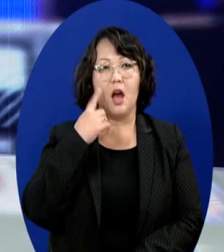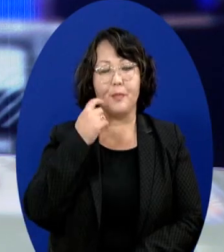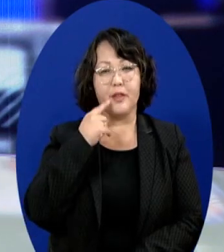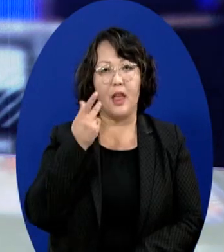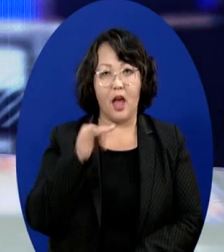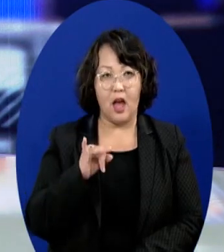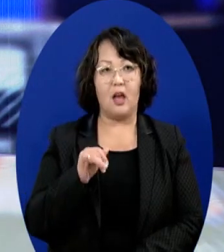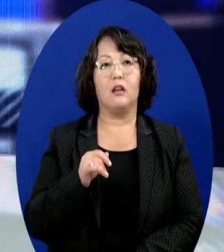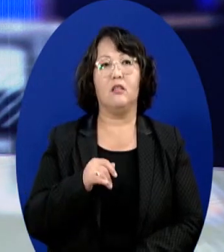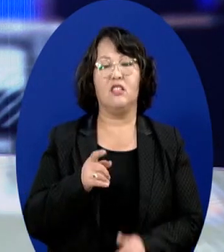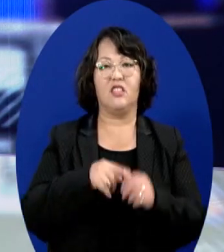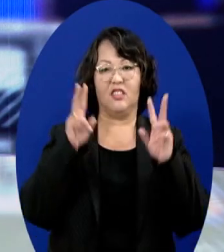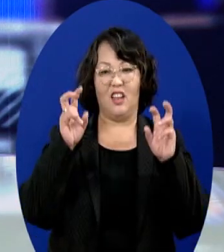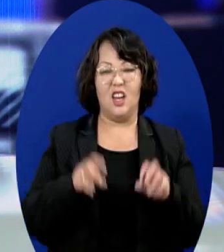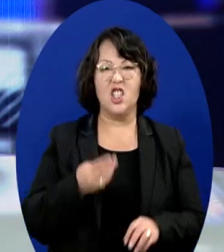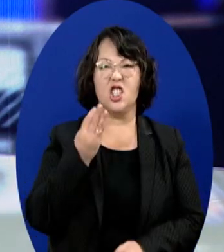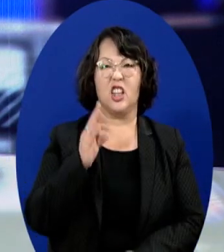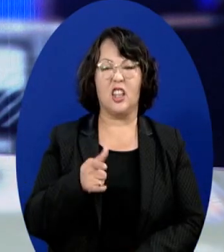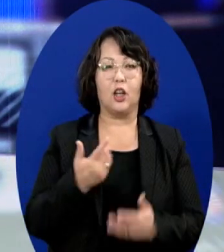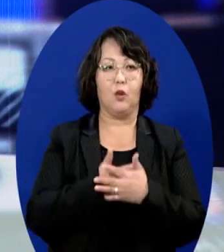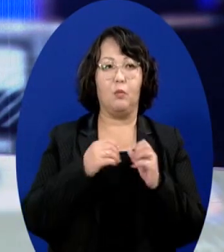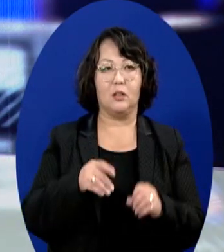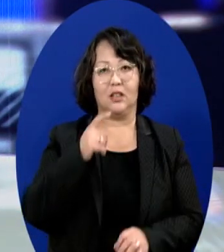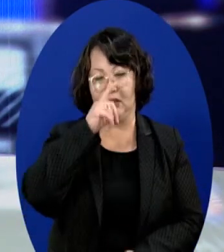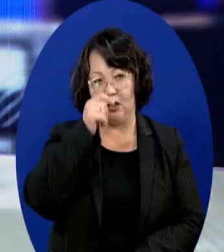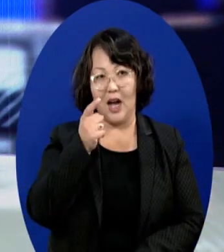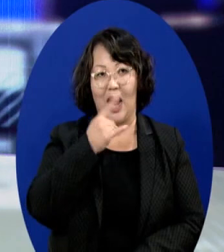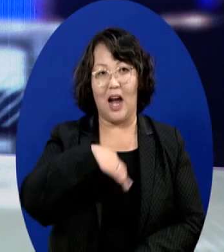сайхны кинонууд шилдэгэр шалгарч хангар чагнал хүртлээ.